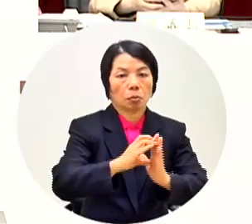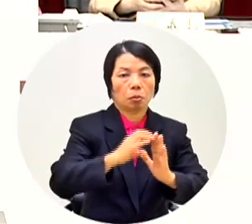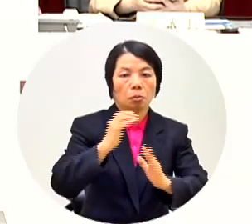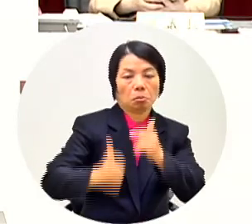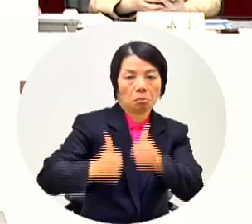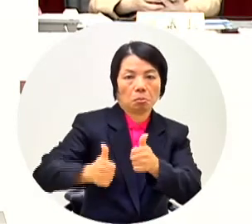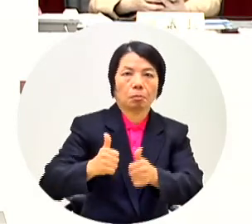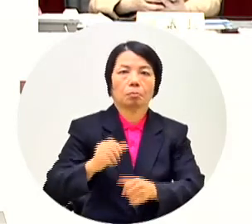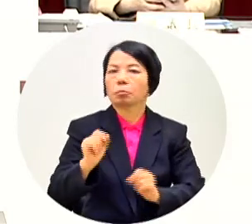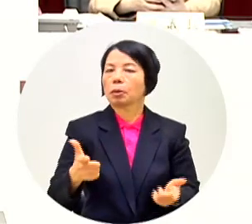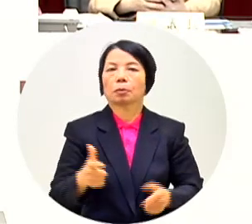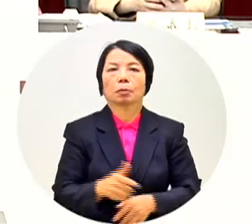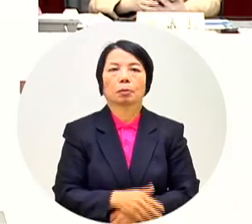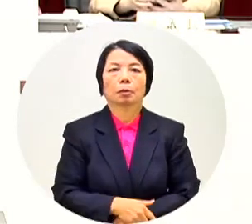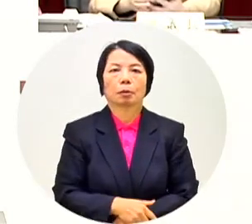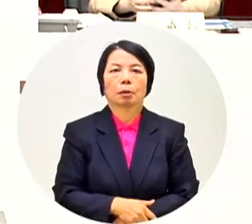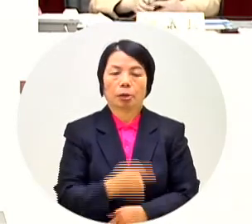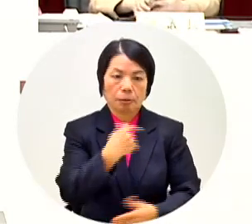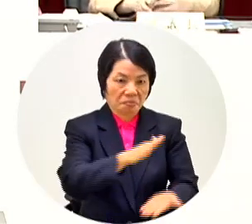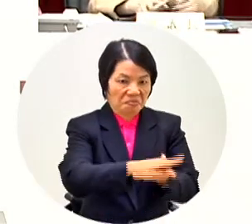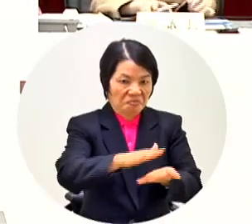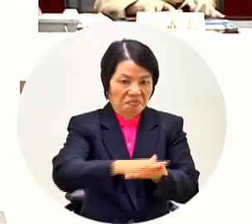啊啦。 要备询。 哦。